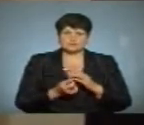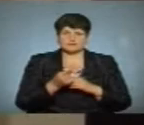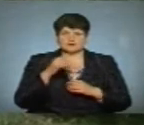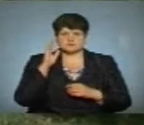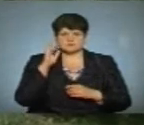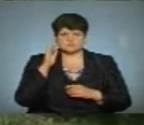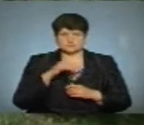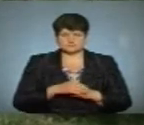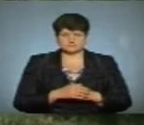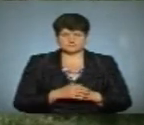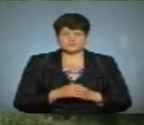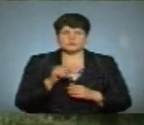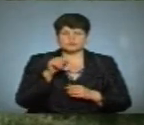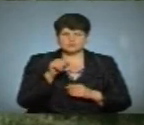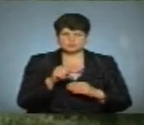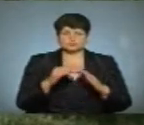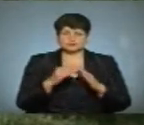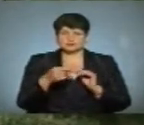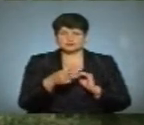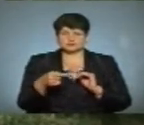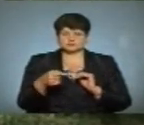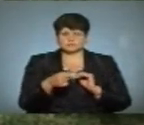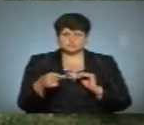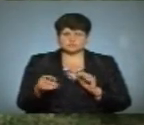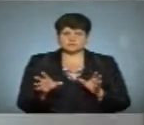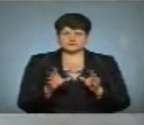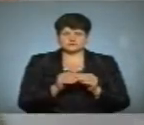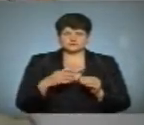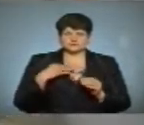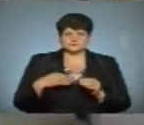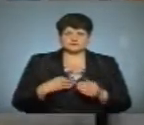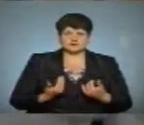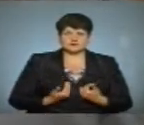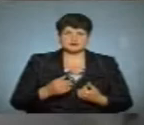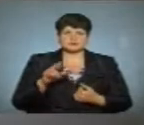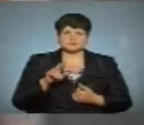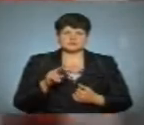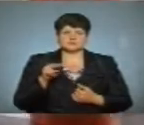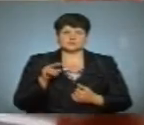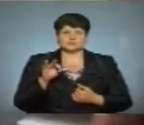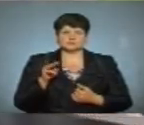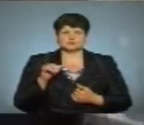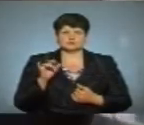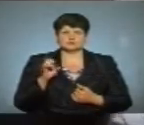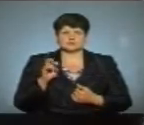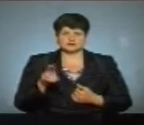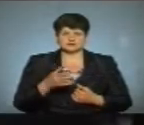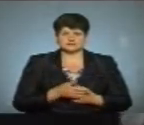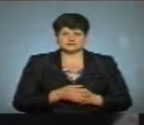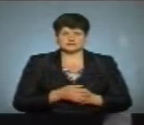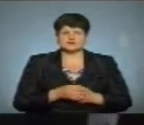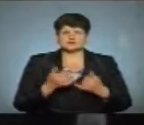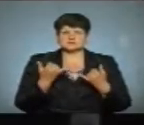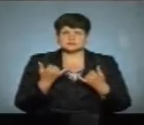вода. У цьому ж будинку на 1-му поверсі разом із сином живе Ярослав Потурняк. Пройдіть сюди, будь ласка. На даний